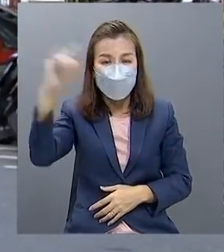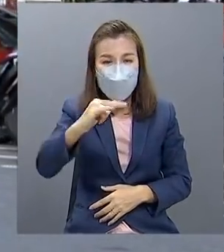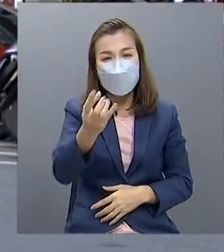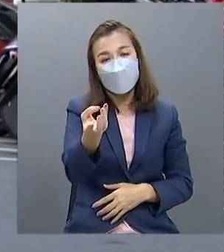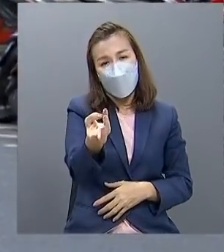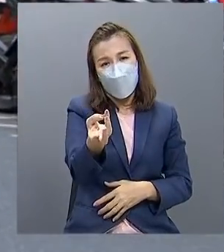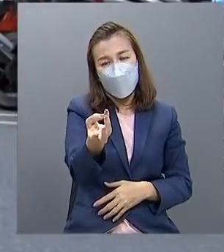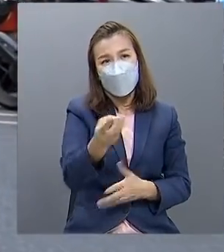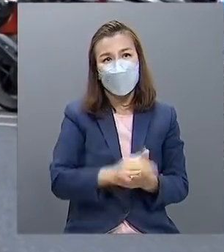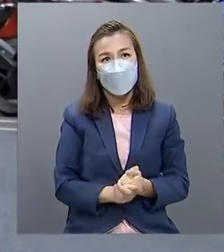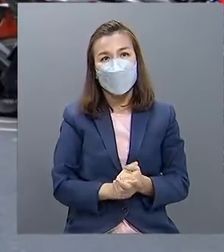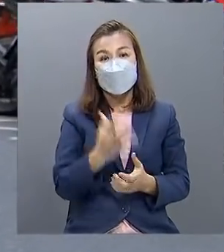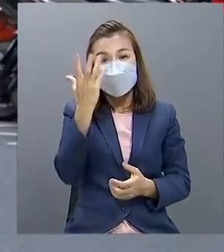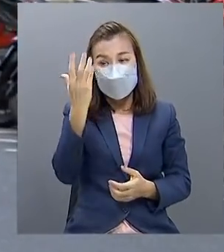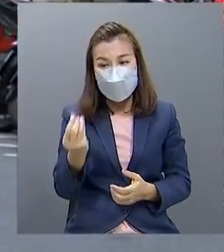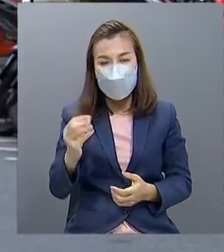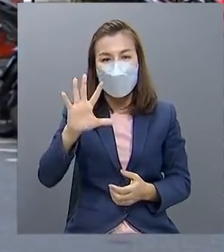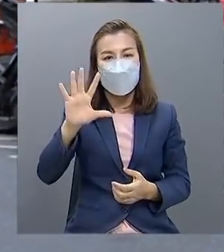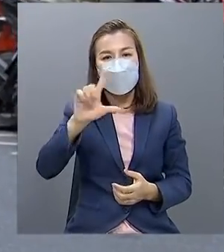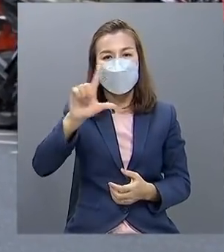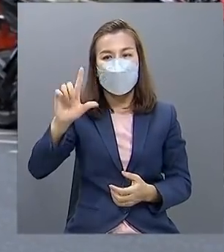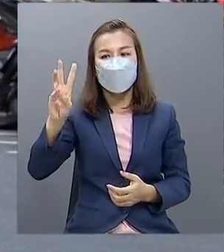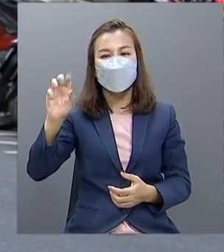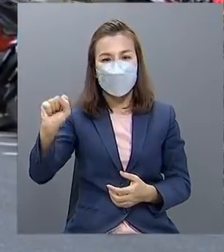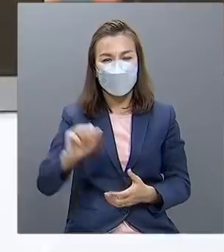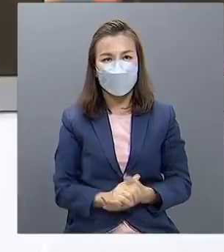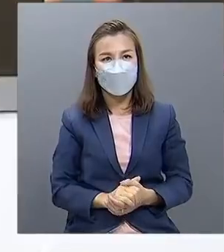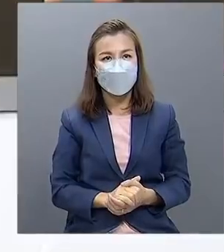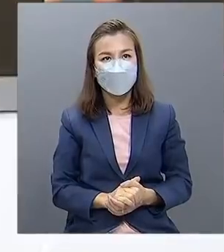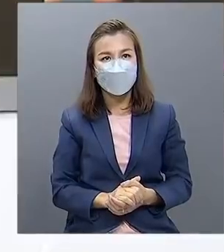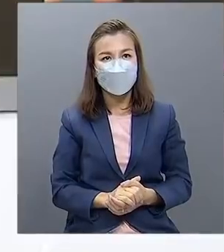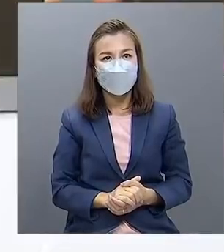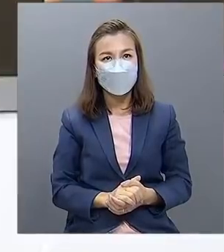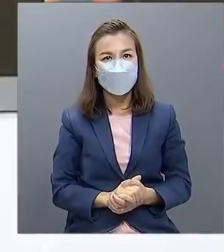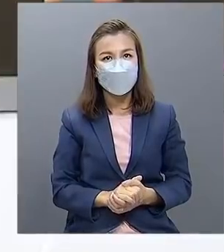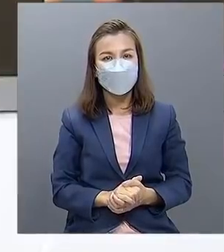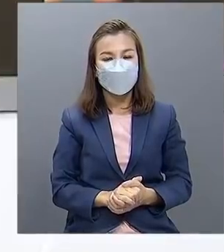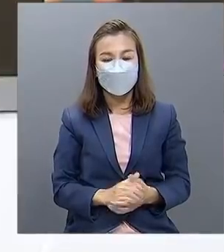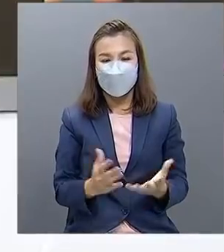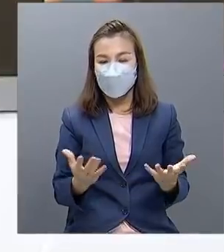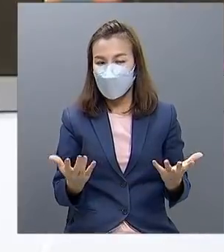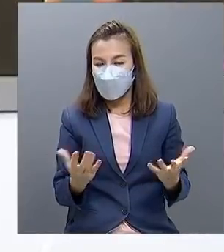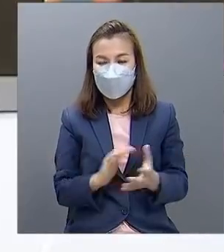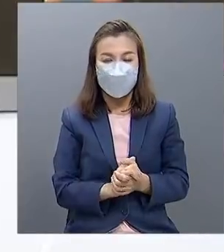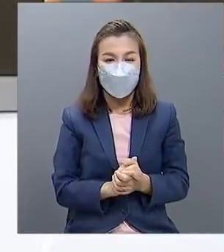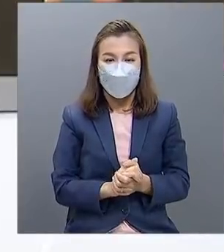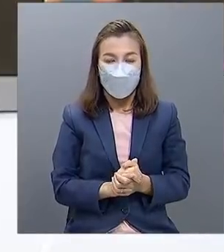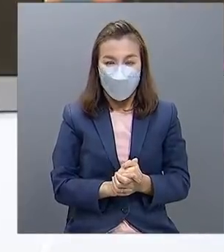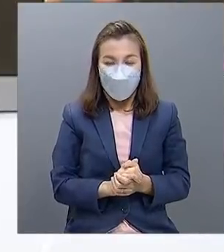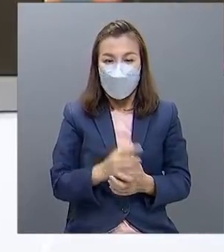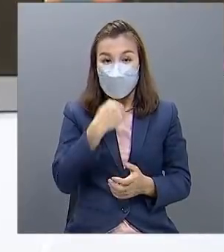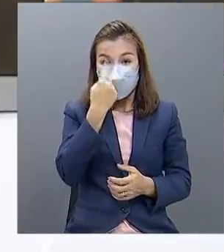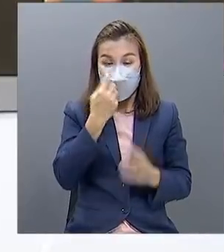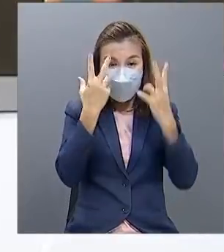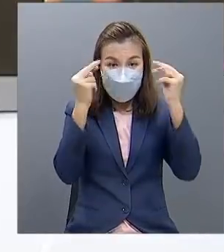พียง5,600,000คนเท่านั้นค่ะทางด้านของนางมาริสาสุโกศลนุนภักดีนะคะนายกสมาคมโรงแรม